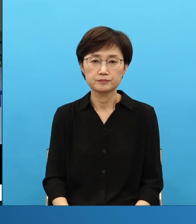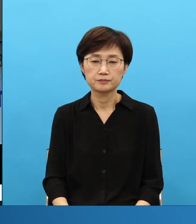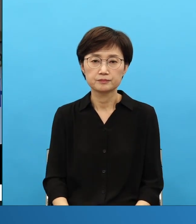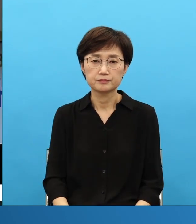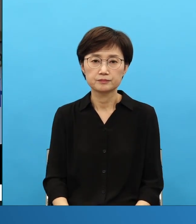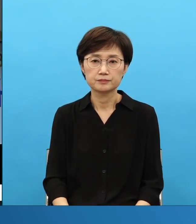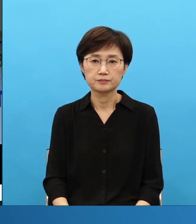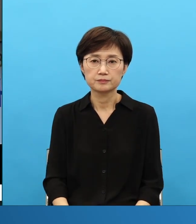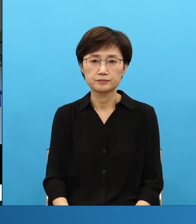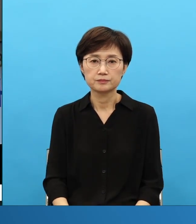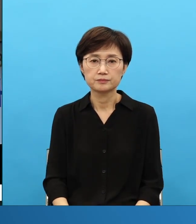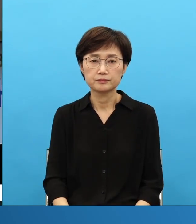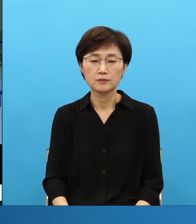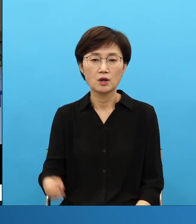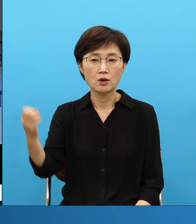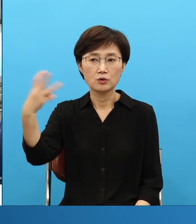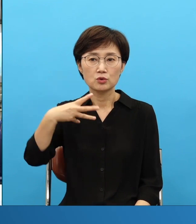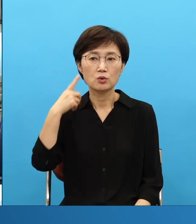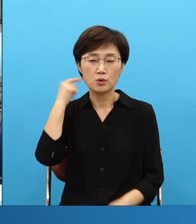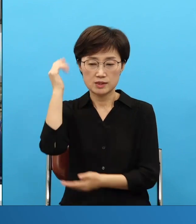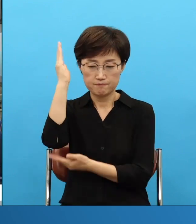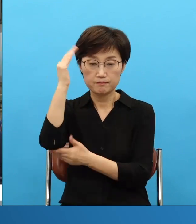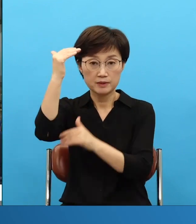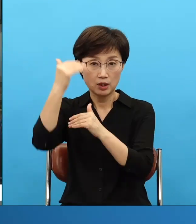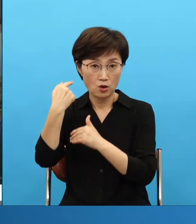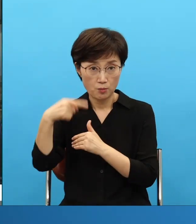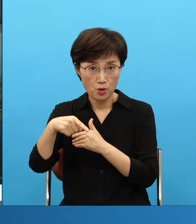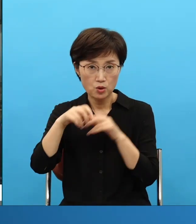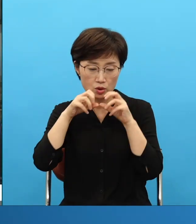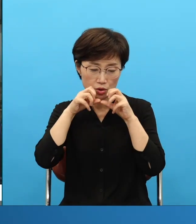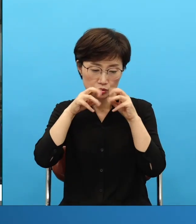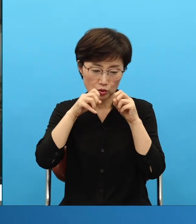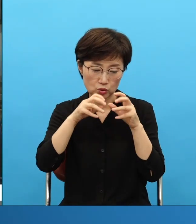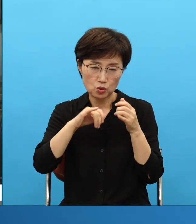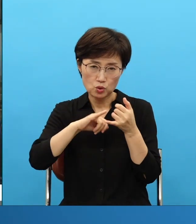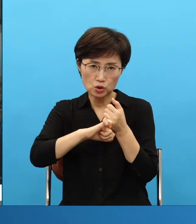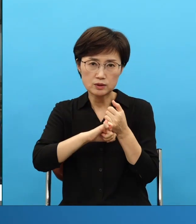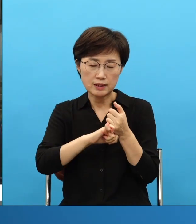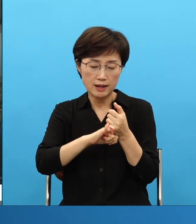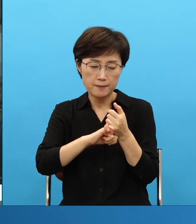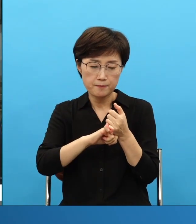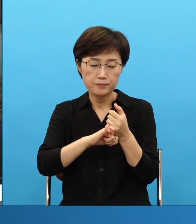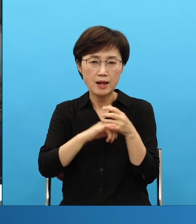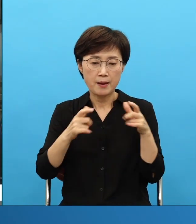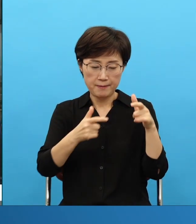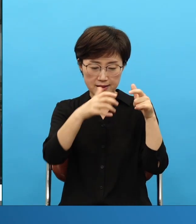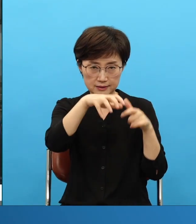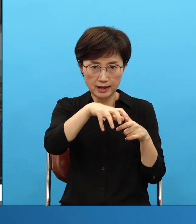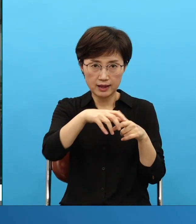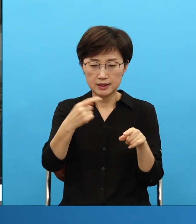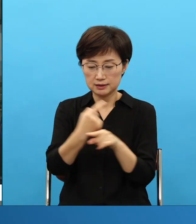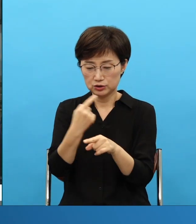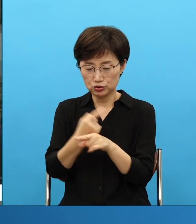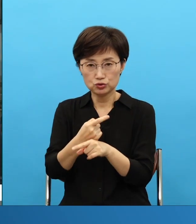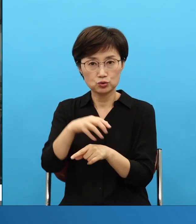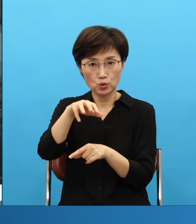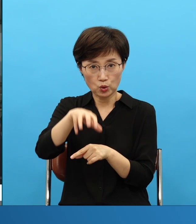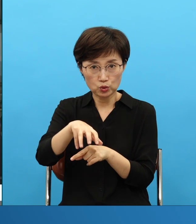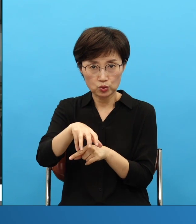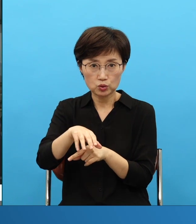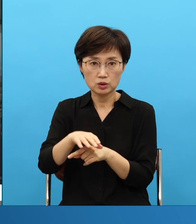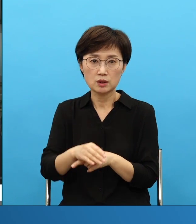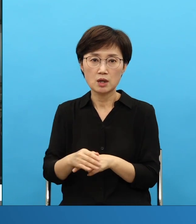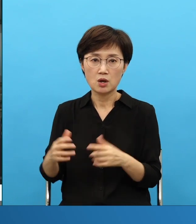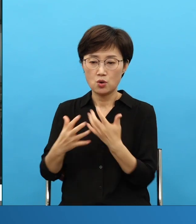이번 박사원에서 류광수 목사는 전도의 절대망대, 치유의 절대망대 참된 전도학,